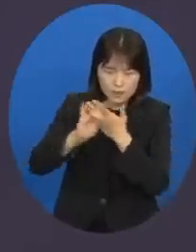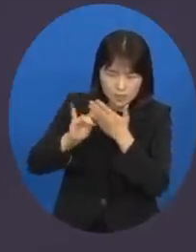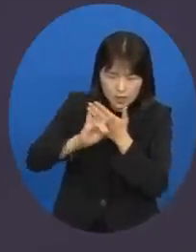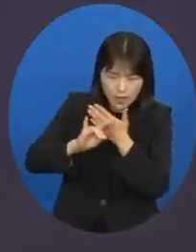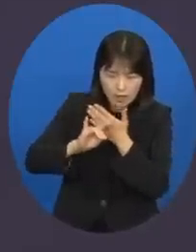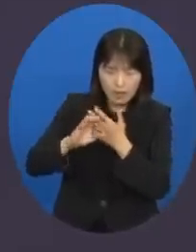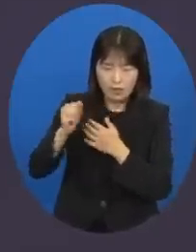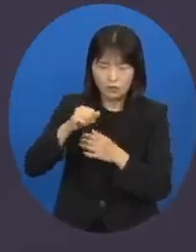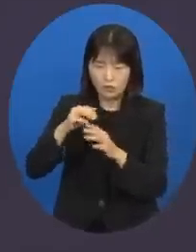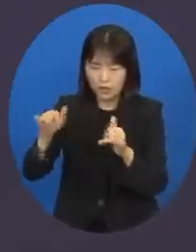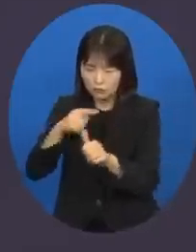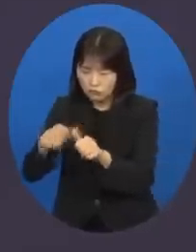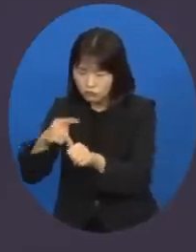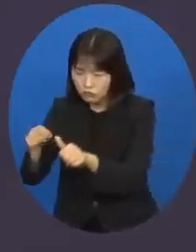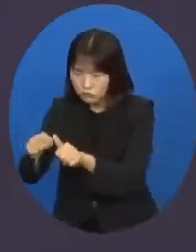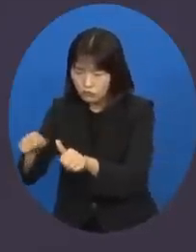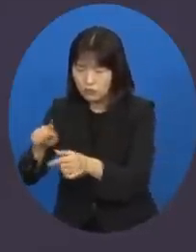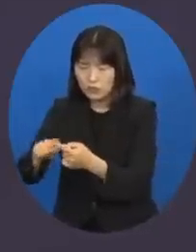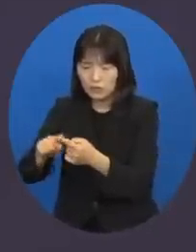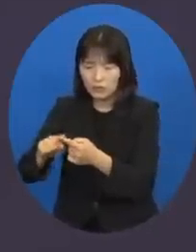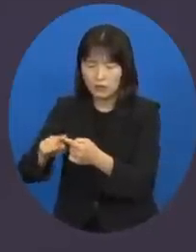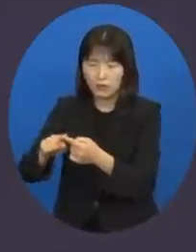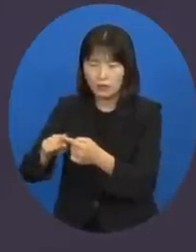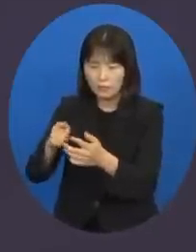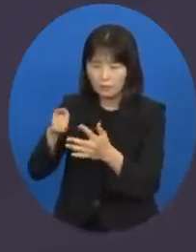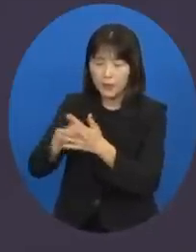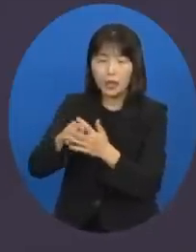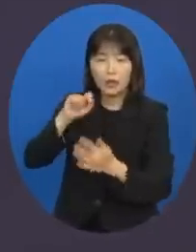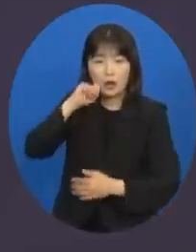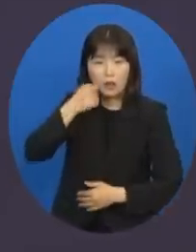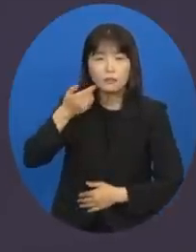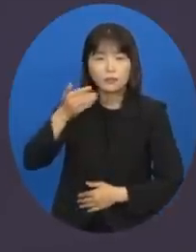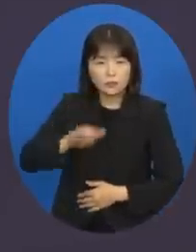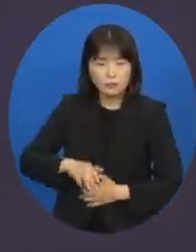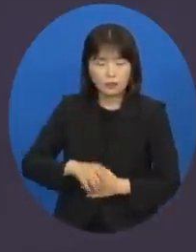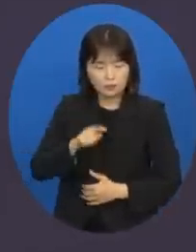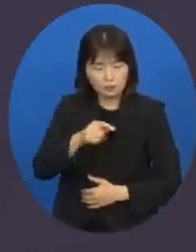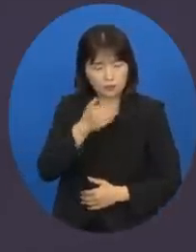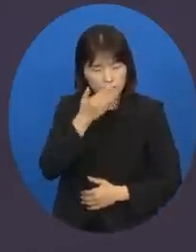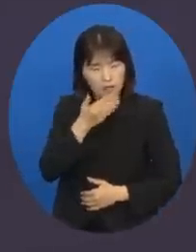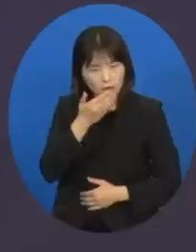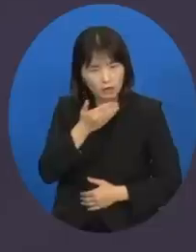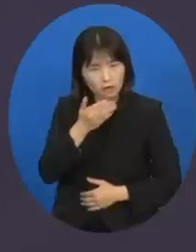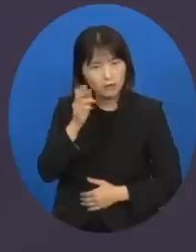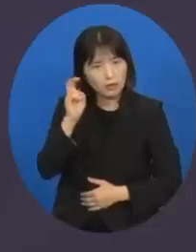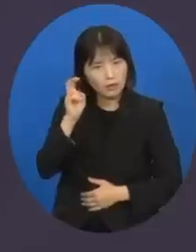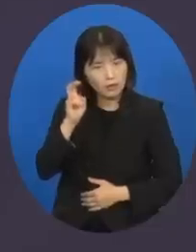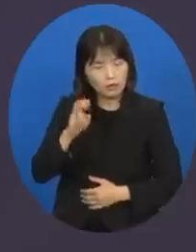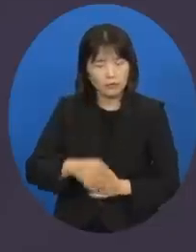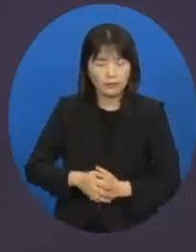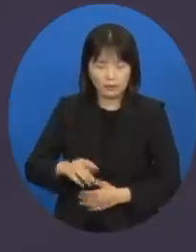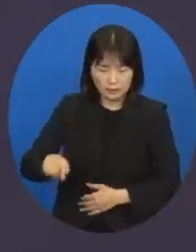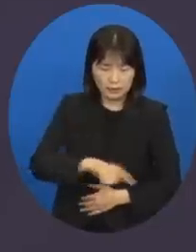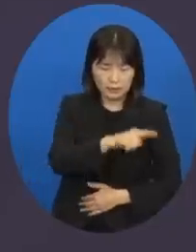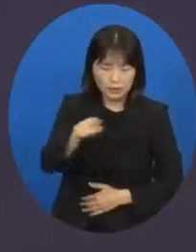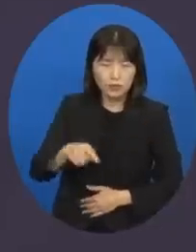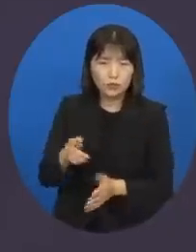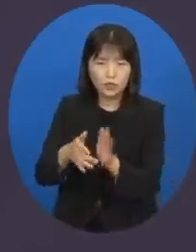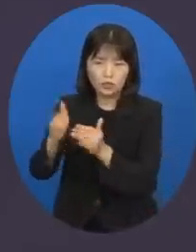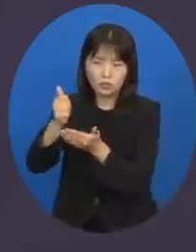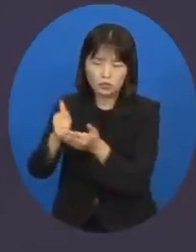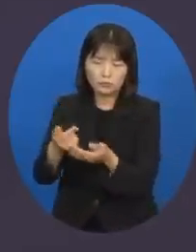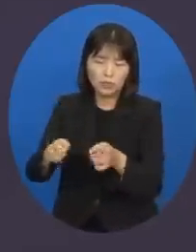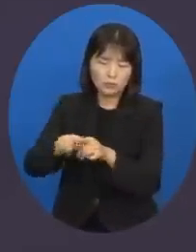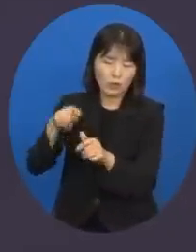그런 사람들이었는지는 정확히는 알 수 없지만 상당히 가능성이 있는 추측은 무엇이냐면 이들도 예수님을 욕했다는